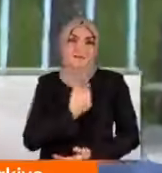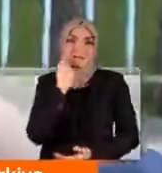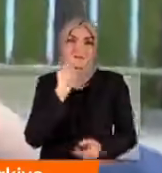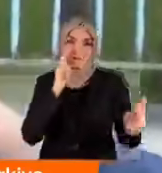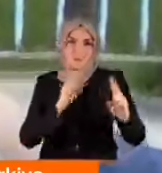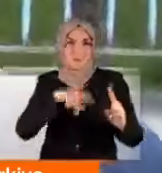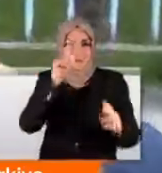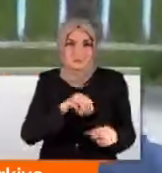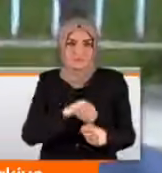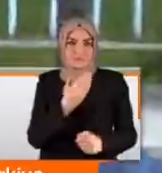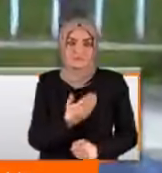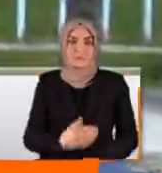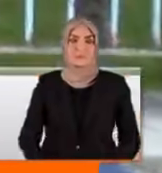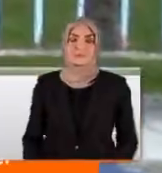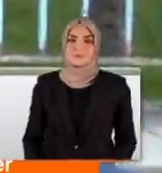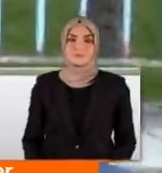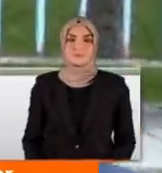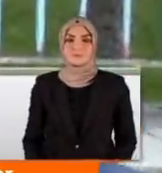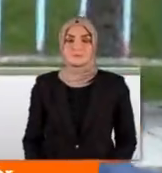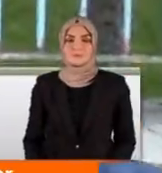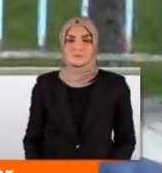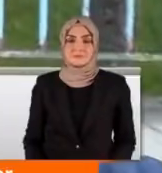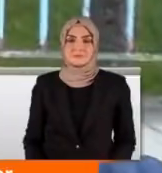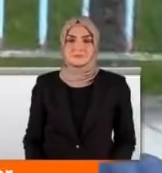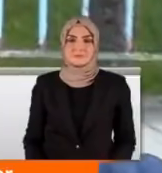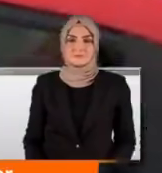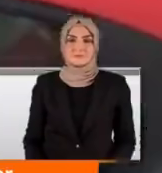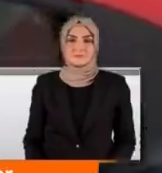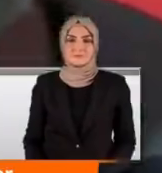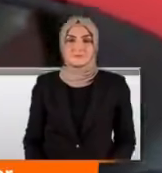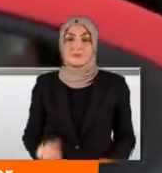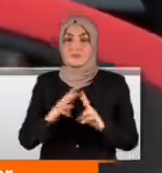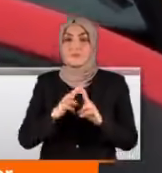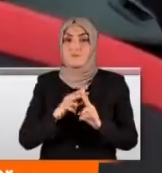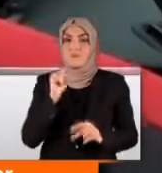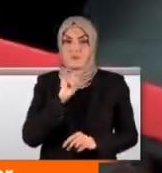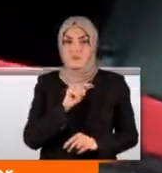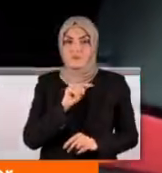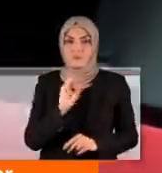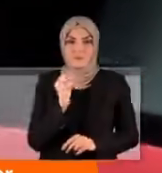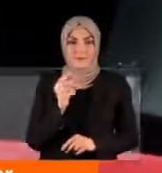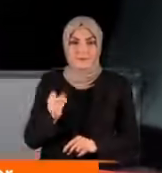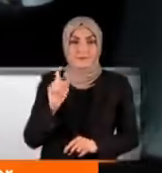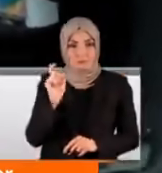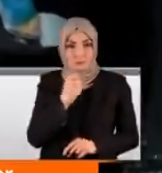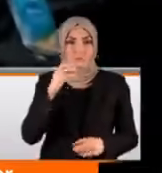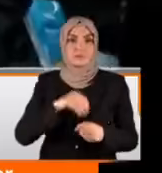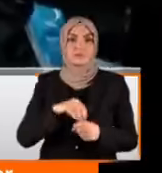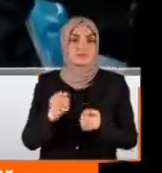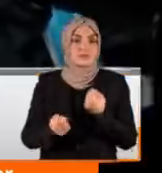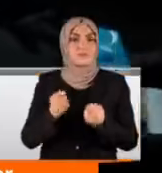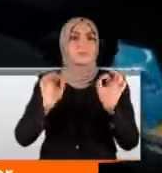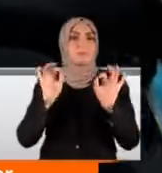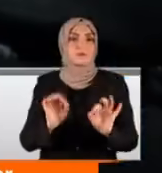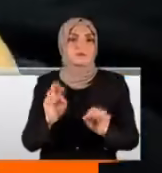iki beklemiyordum inşallah kimse yaşamasın polis minik bebeği bulmak için Düğmeye bastı 24